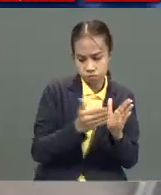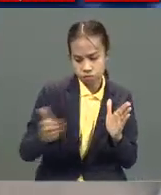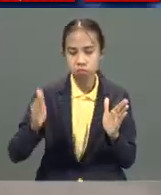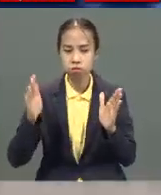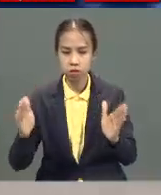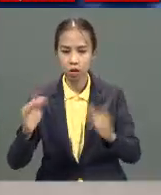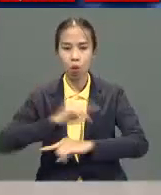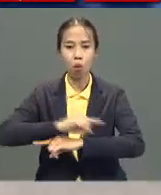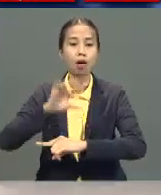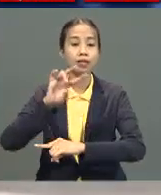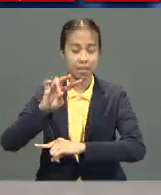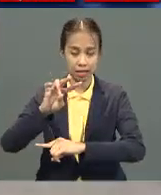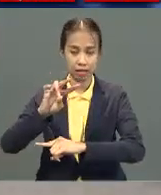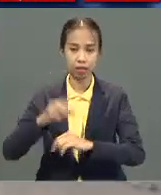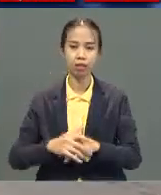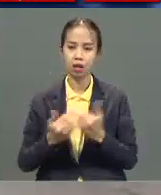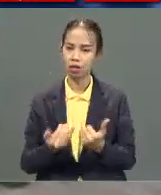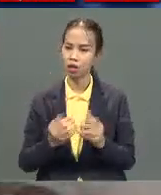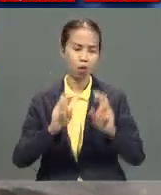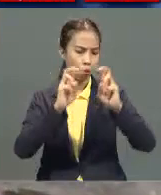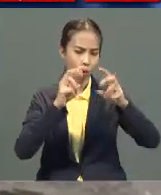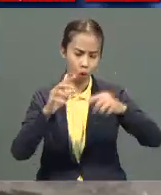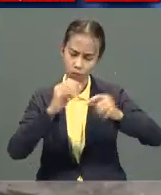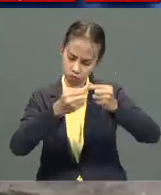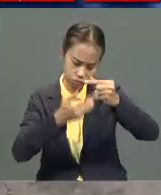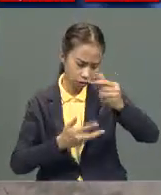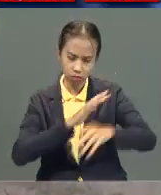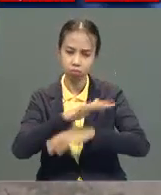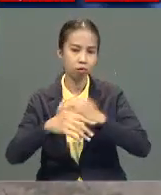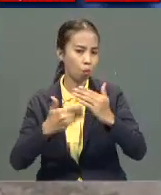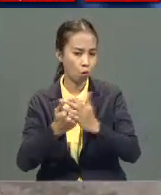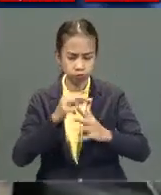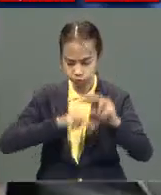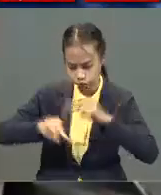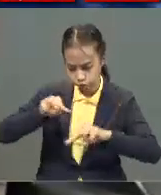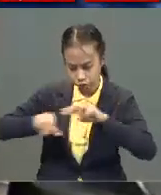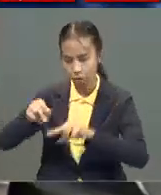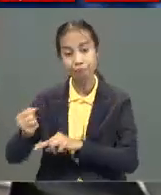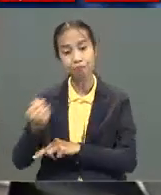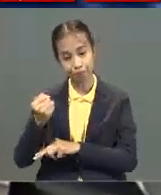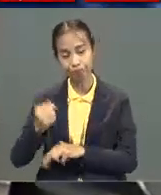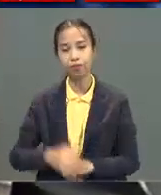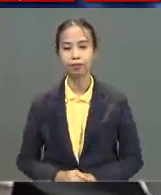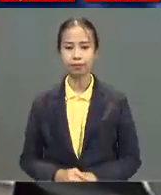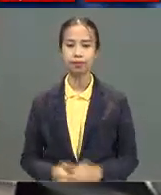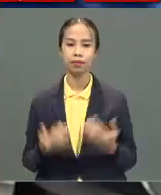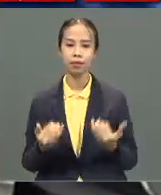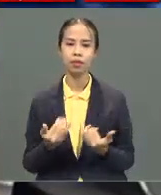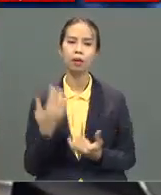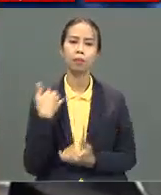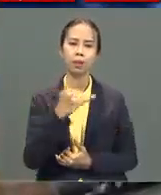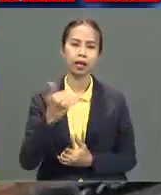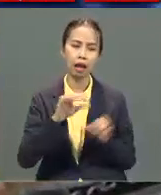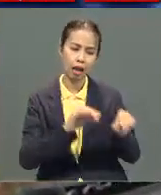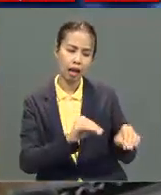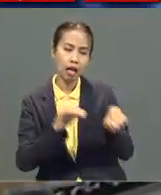7วันโดยจะดูภาพรวมทั้งหมดทุกประเด็นทุกมิติอย่างรอบคอบรัดกุมที่สุดและคาดว่าอาจต้องขอเลื่อน